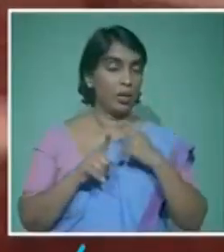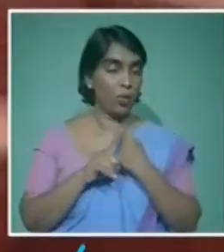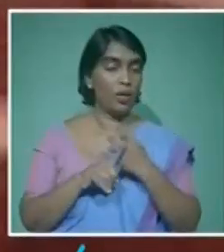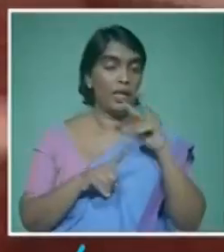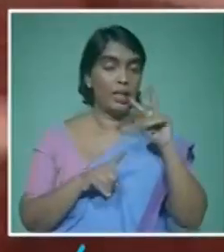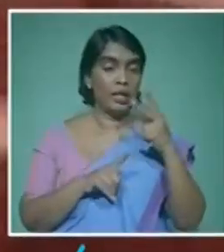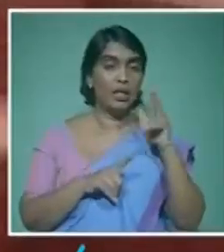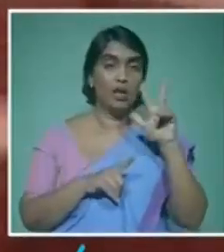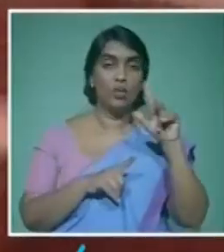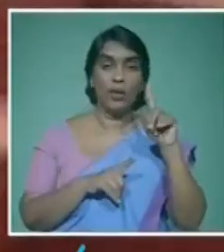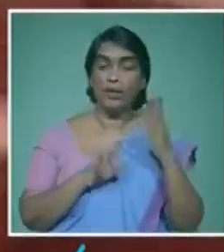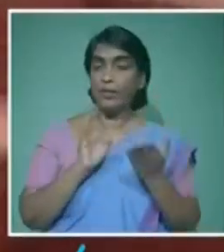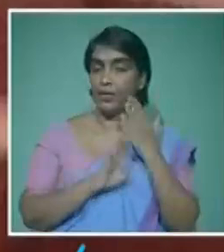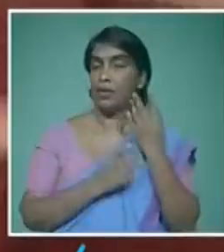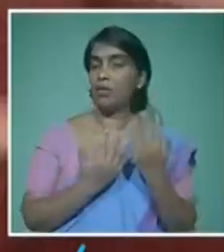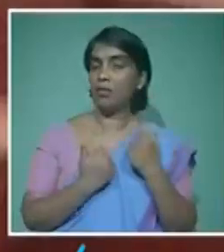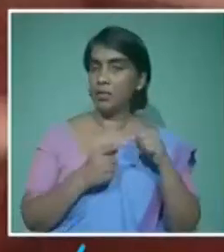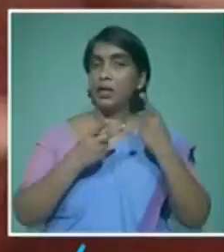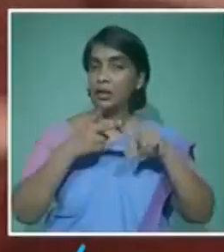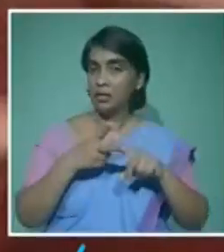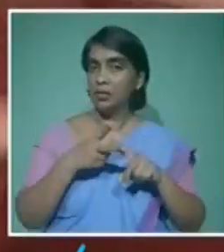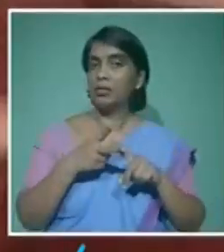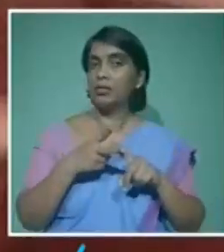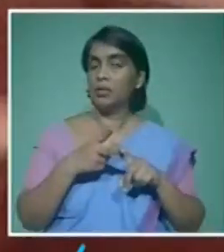28,281,37,75,000 ரூபாவாகவும் இரண்டாவது சுற்றில்